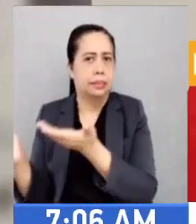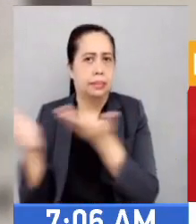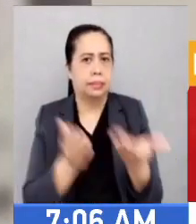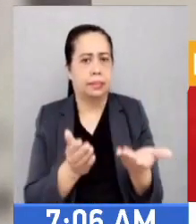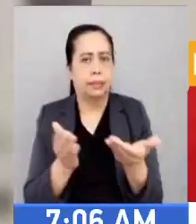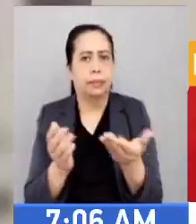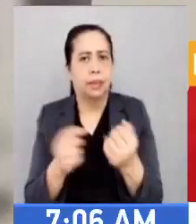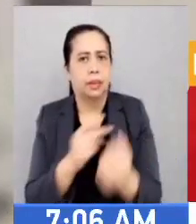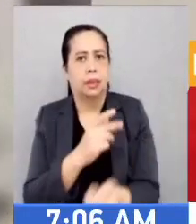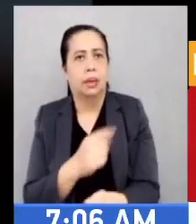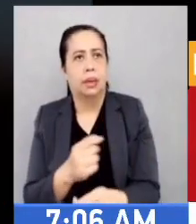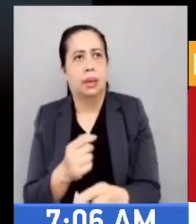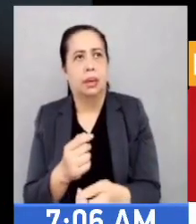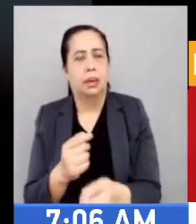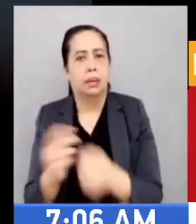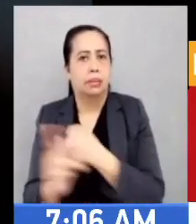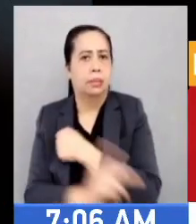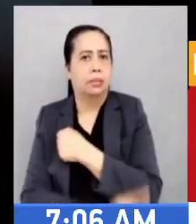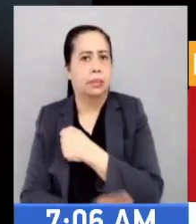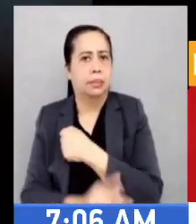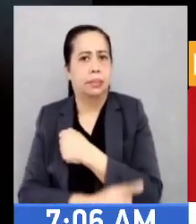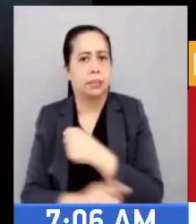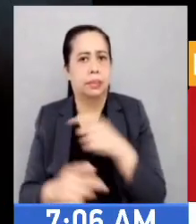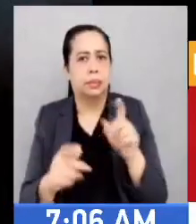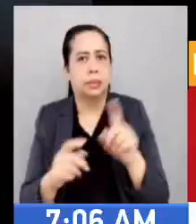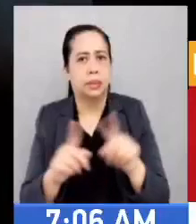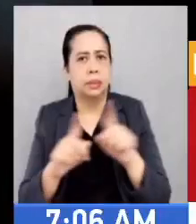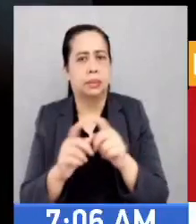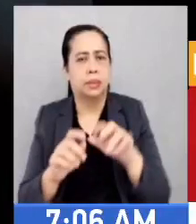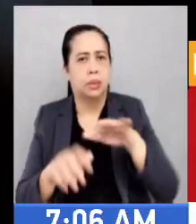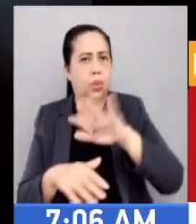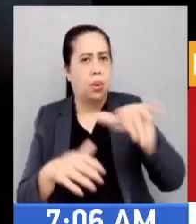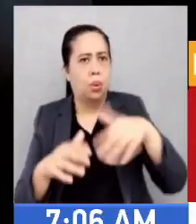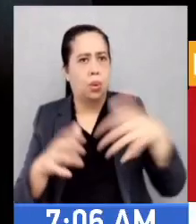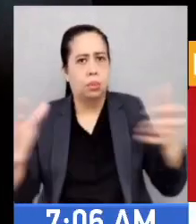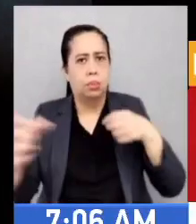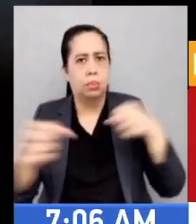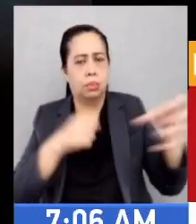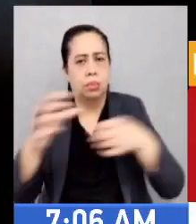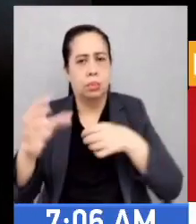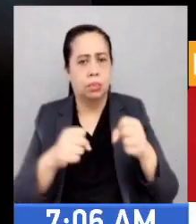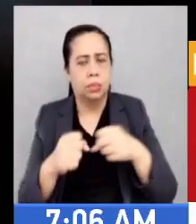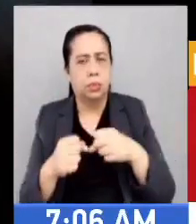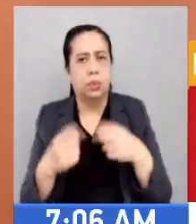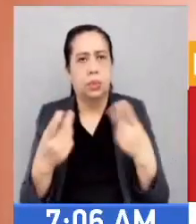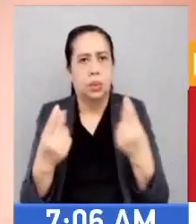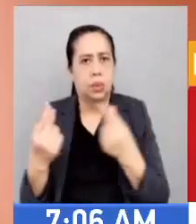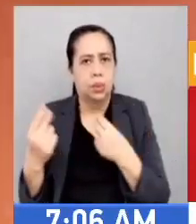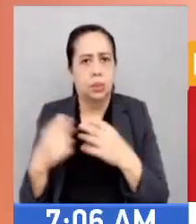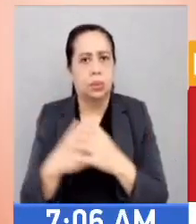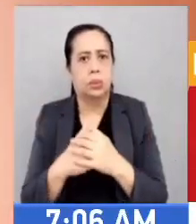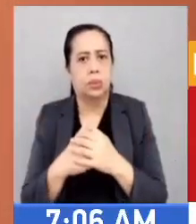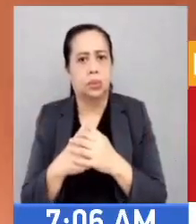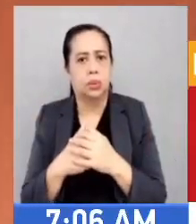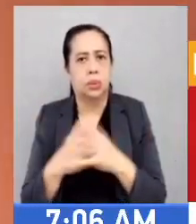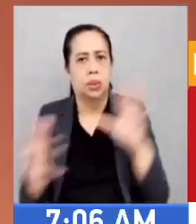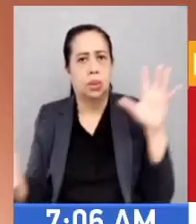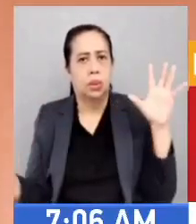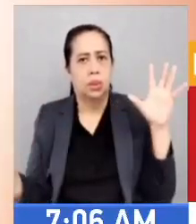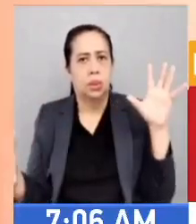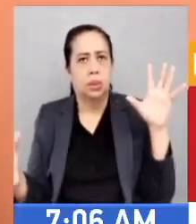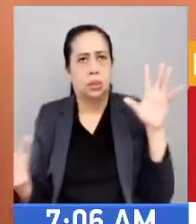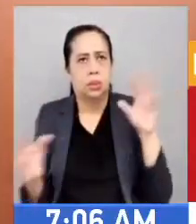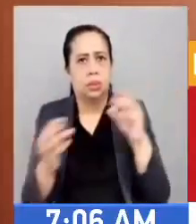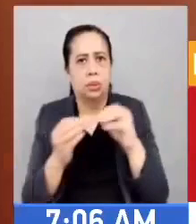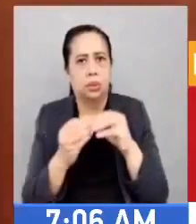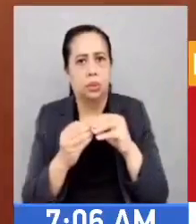ng Basilan na na-rescue po sa mga dagat. Lahat na po mas rescue na ginawa is kung ito total po 18